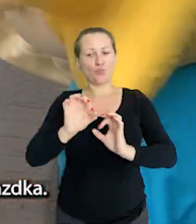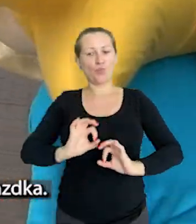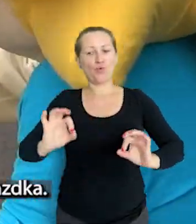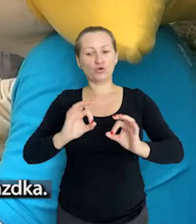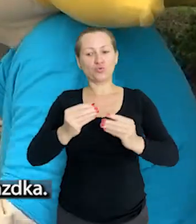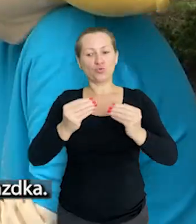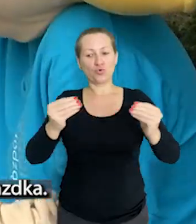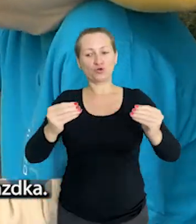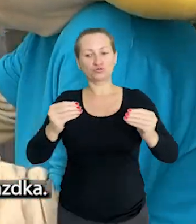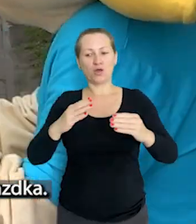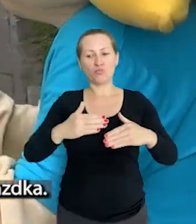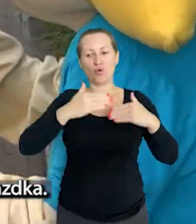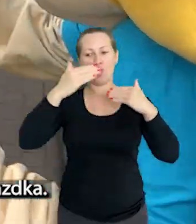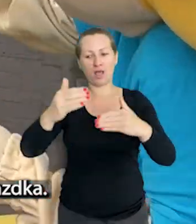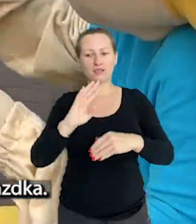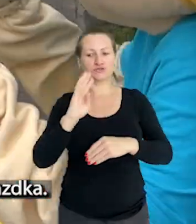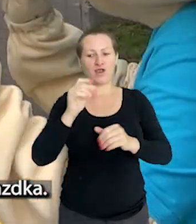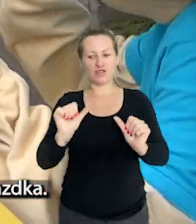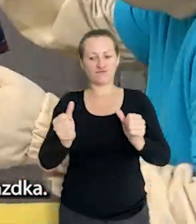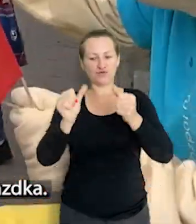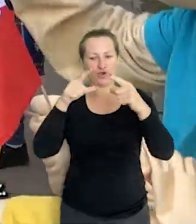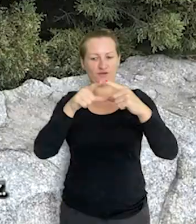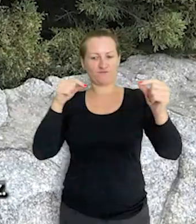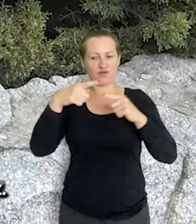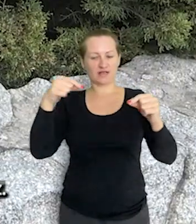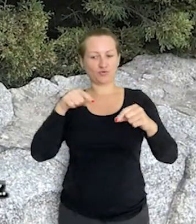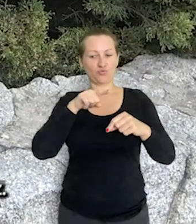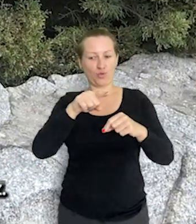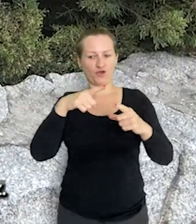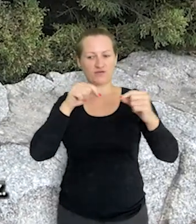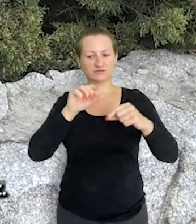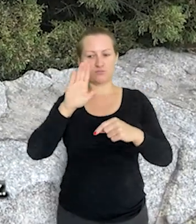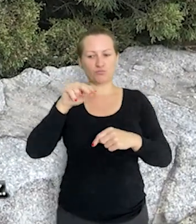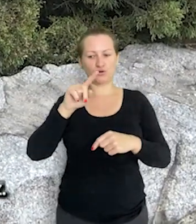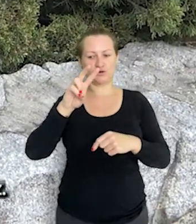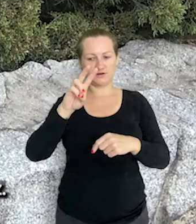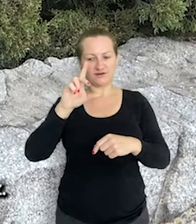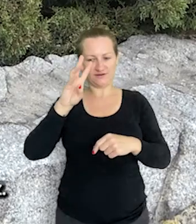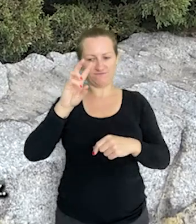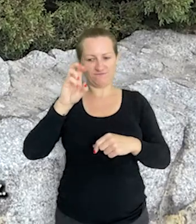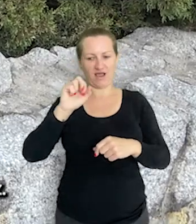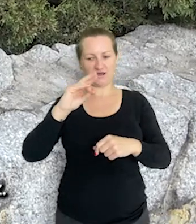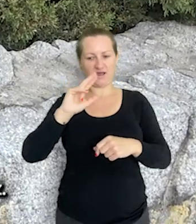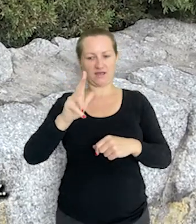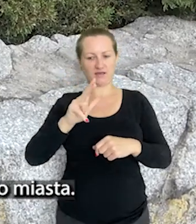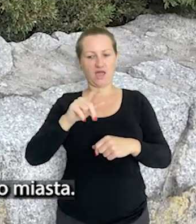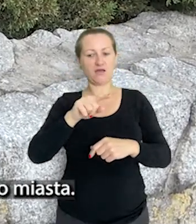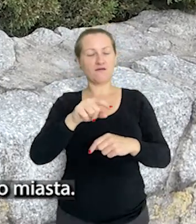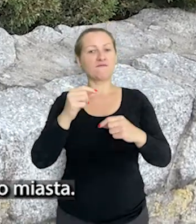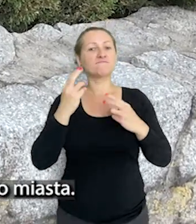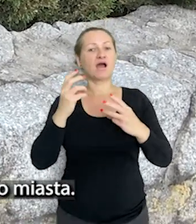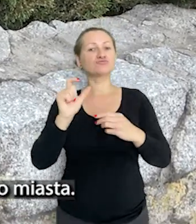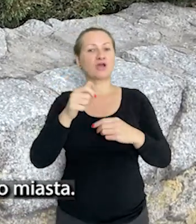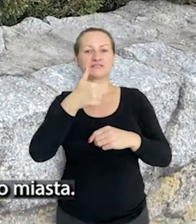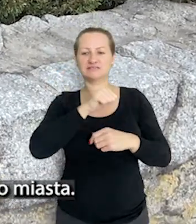uroczyście zaprezentowana została kolejna, czwarta figurka gwiazdka. Tym razem jest to gwiazdek bulwarek, który stanął przy bulwarze Diepholz.